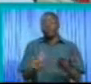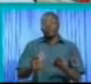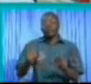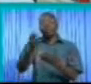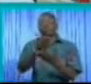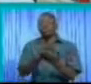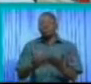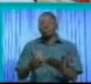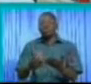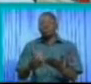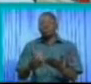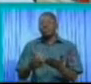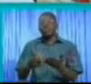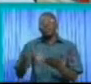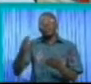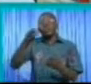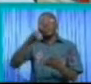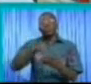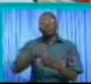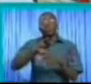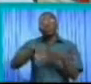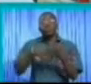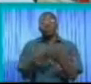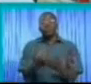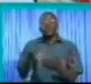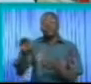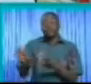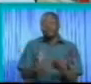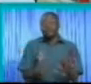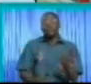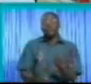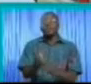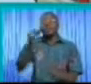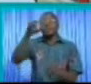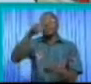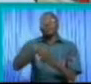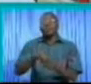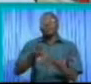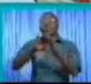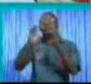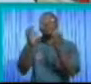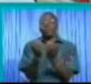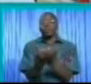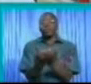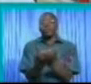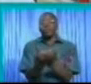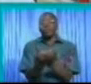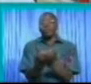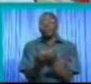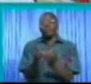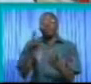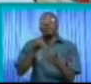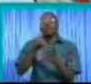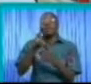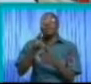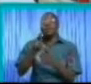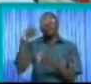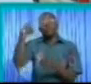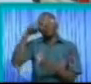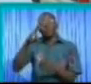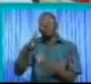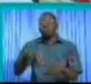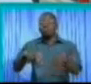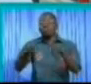synthèse de tout ce qui s'est passé dans la commission. Donc, c'est pour